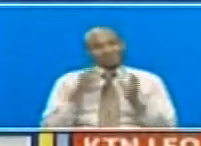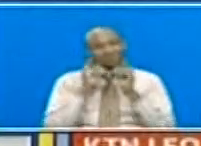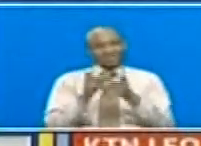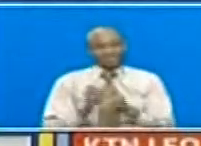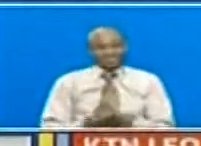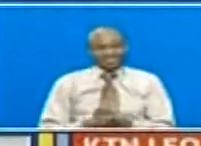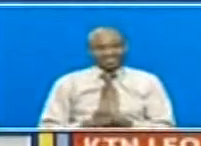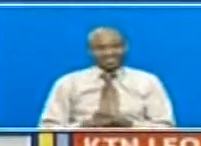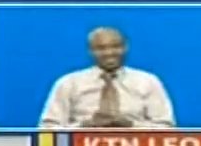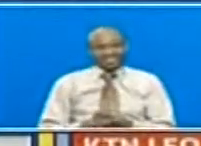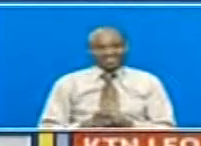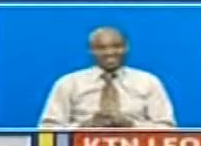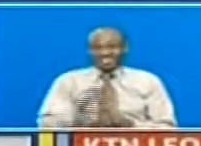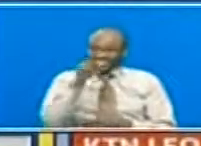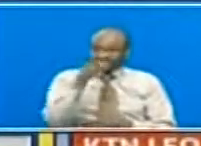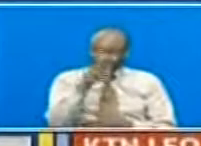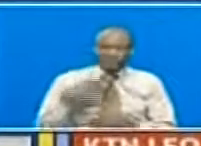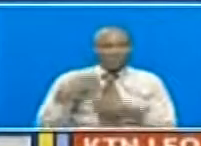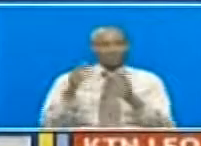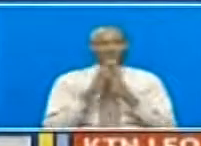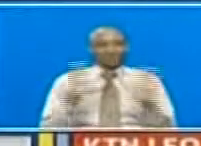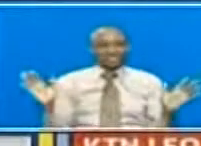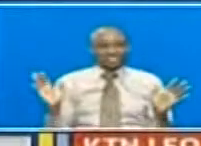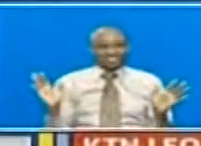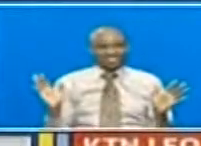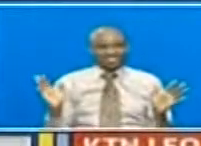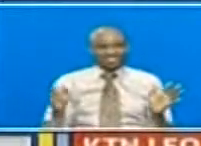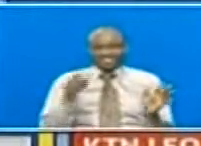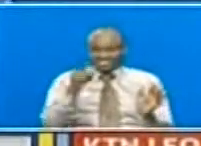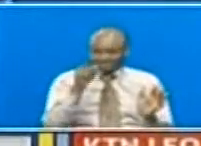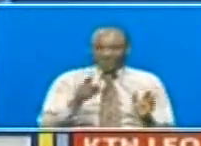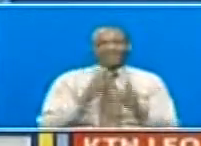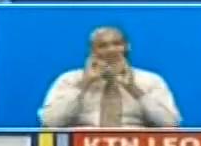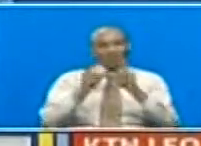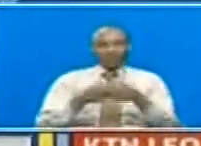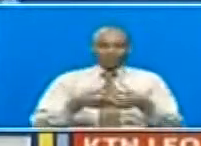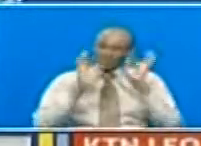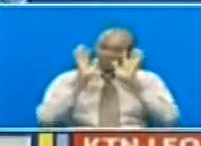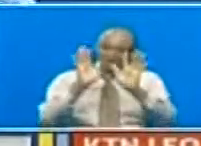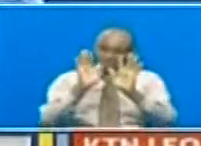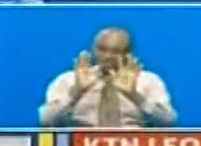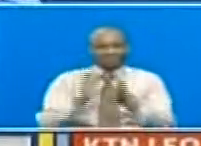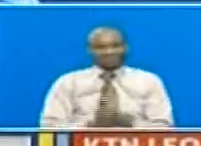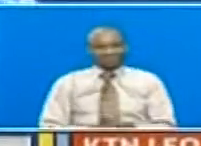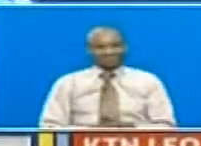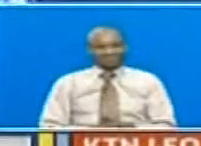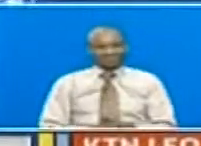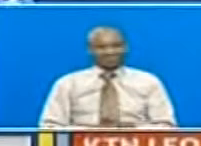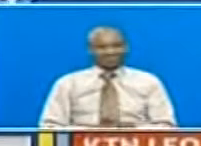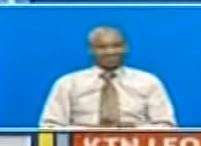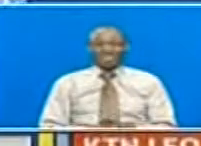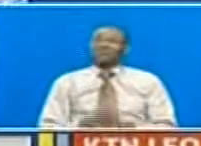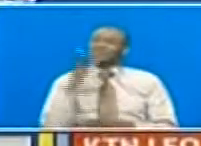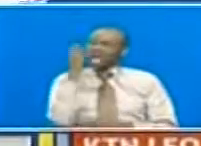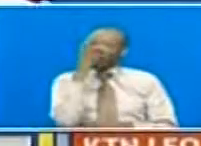ni mtangazaji. Sasa hii ndio Valentine ambayo tumekupangia. Kwamba ni yako rasmi. Mama umeweka kwenye friji